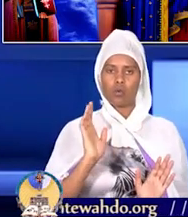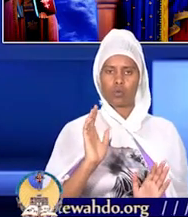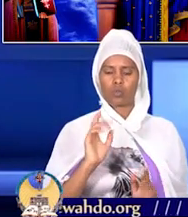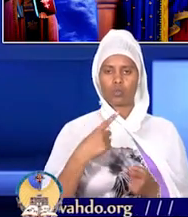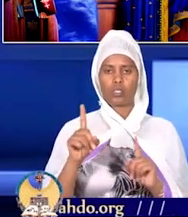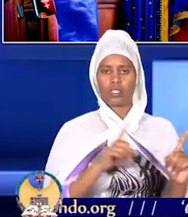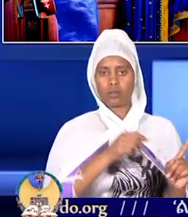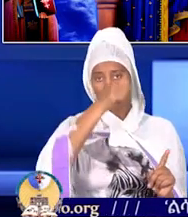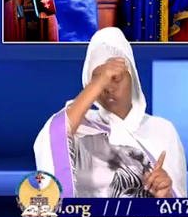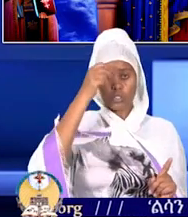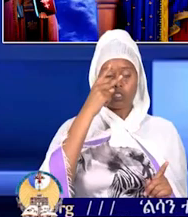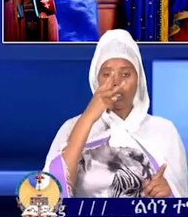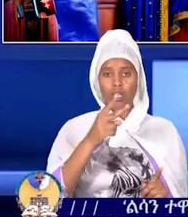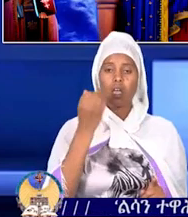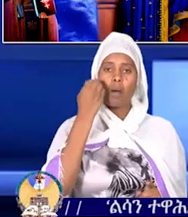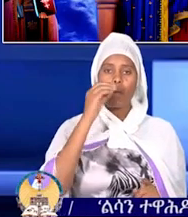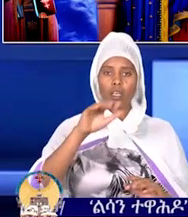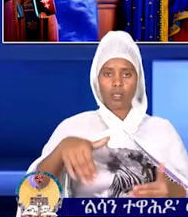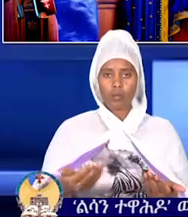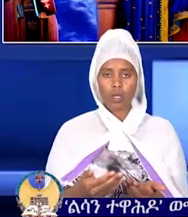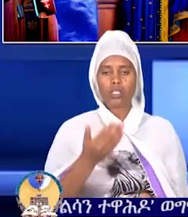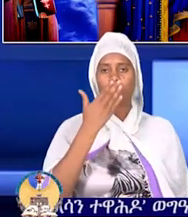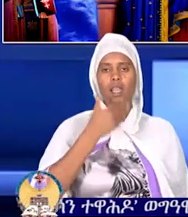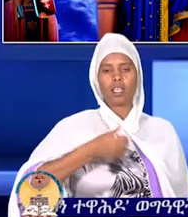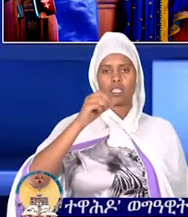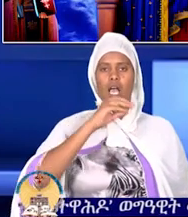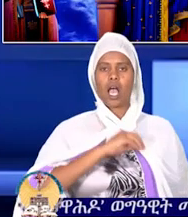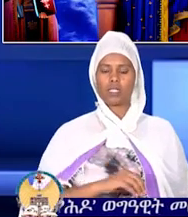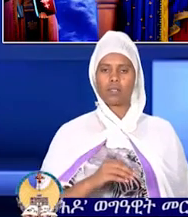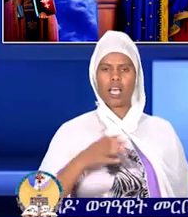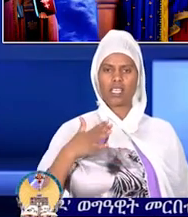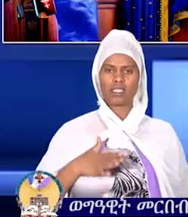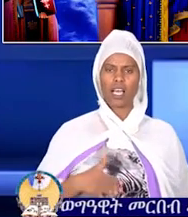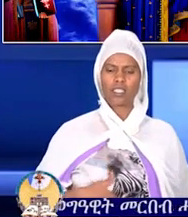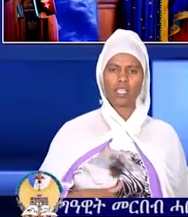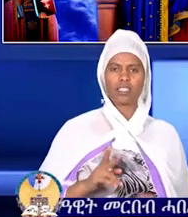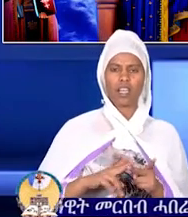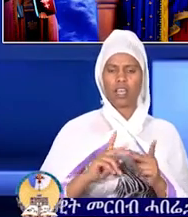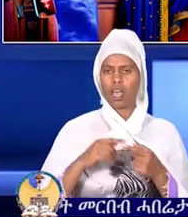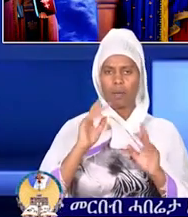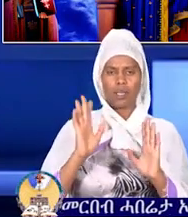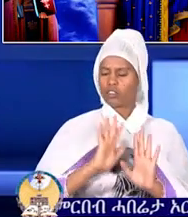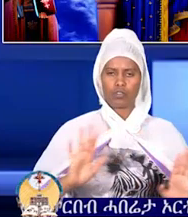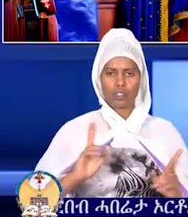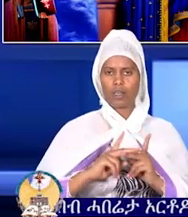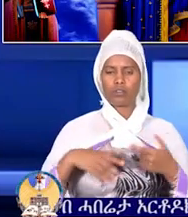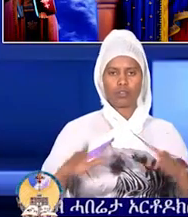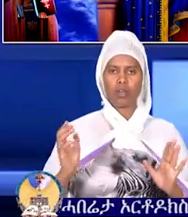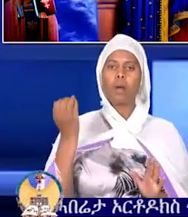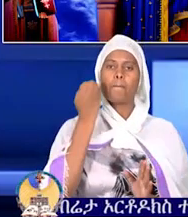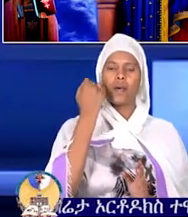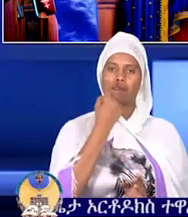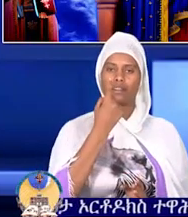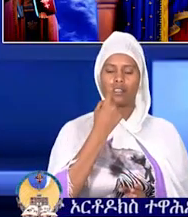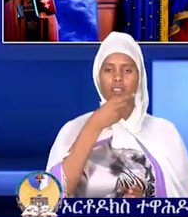عاسبو خمتيسن كوتو بحقي بحقي ابلوكو مالو خيلو دخاتات كي نبل ماي ناي تفوترو ماي